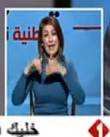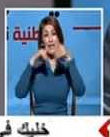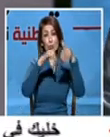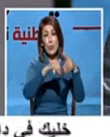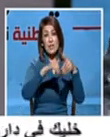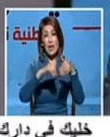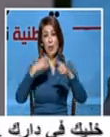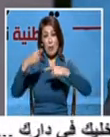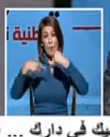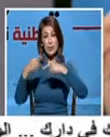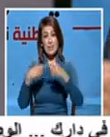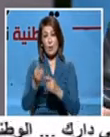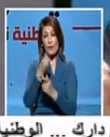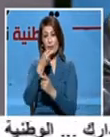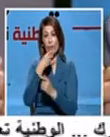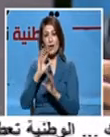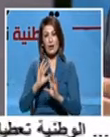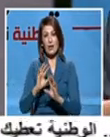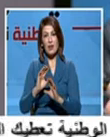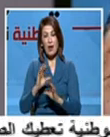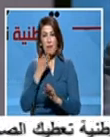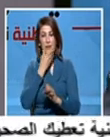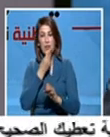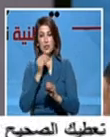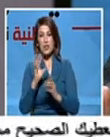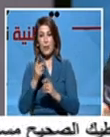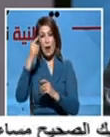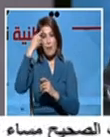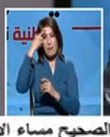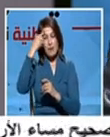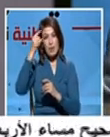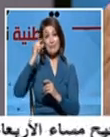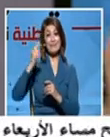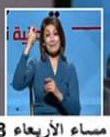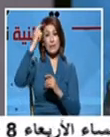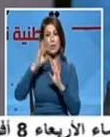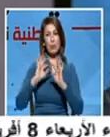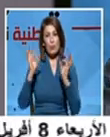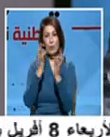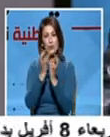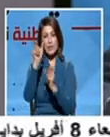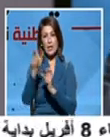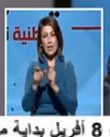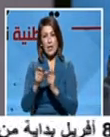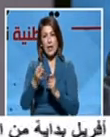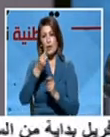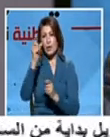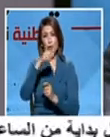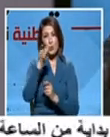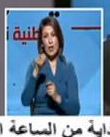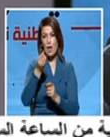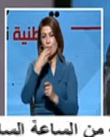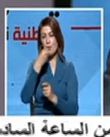هو، دونك ما عندكش علامات اللي هي فيها سخانة ولا حاجة. داكوردو؟ دونك اللي ياخذوا في الكورتيزون ولا